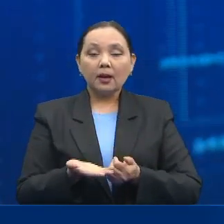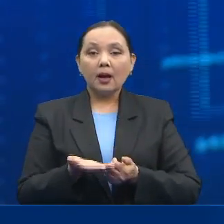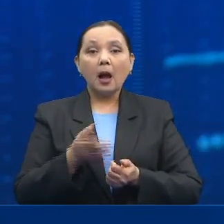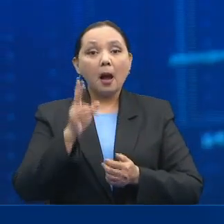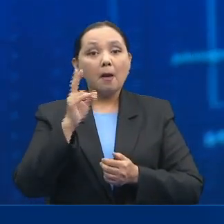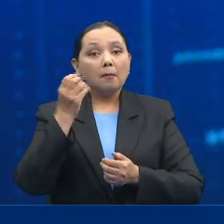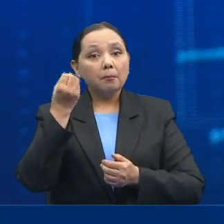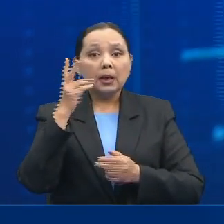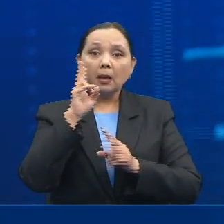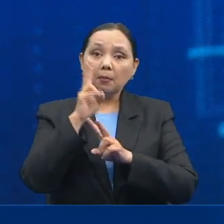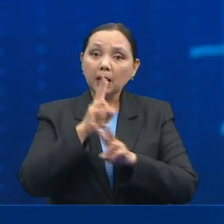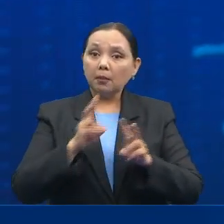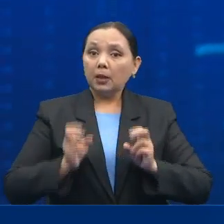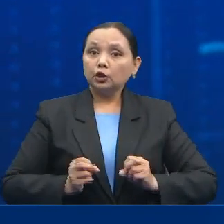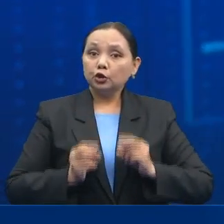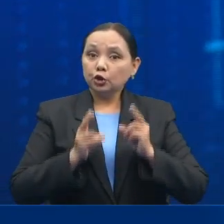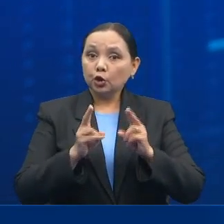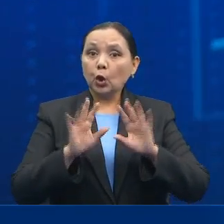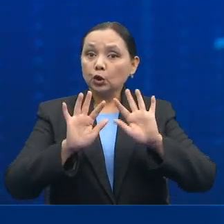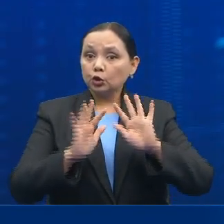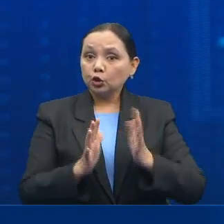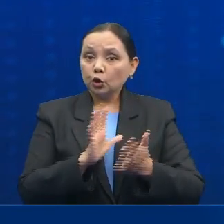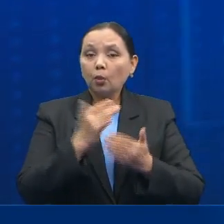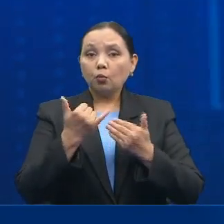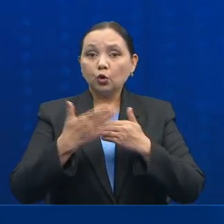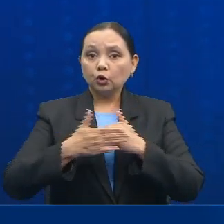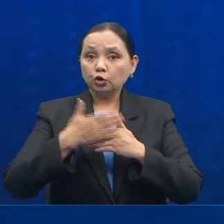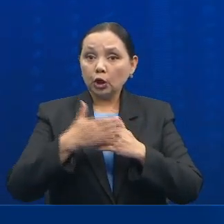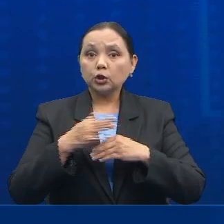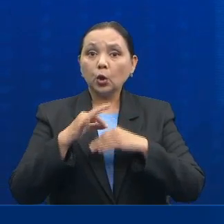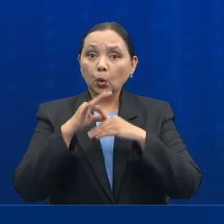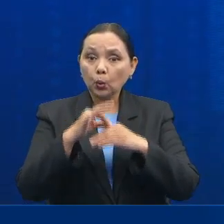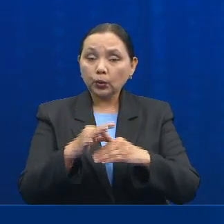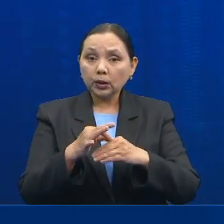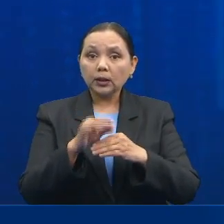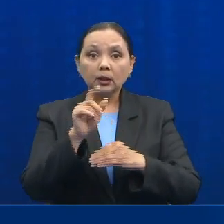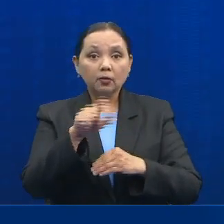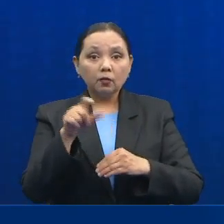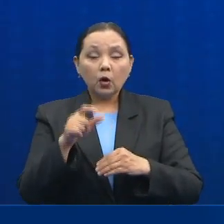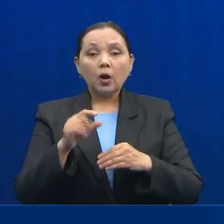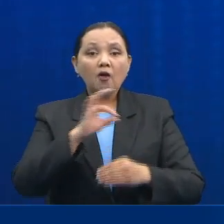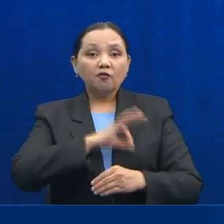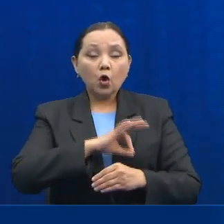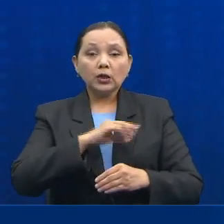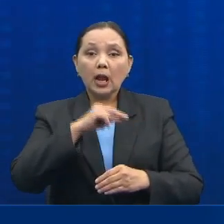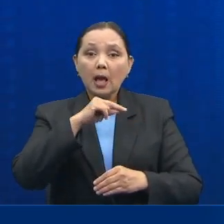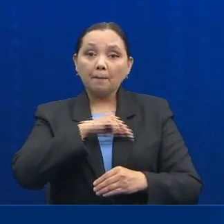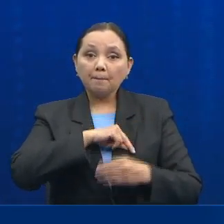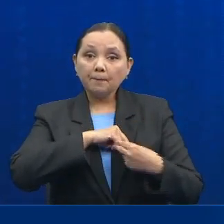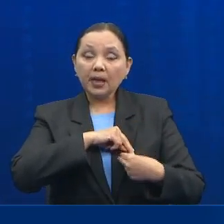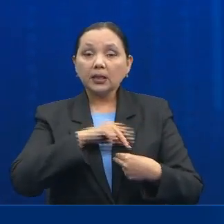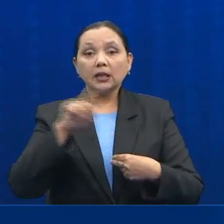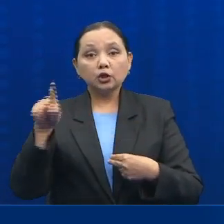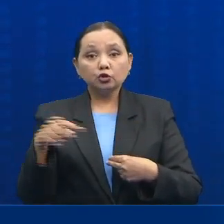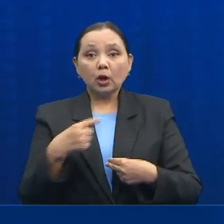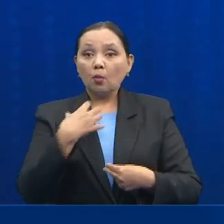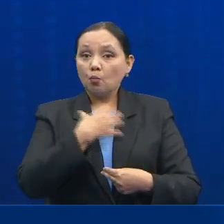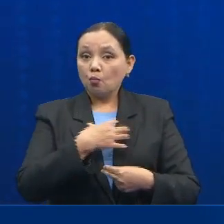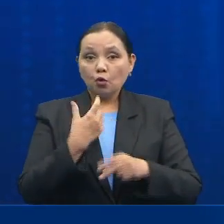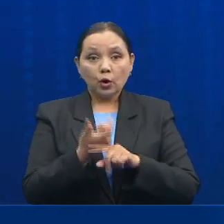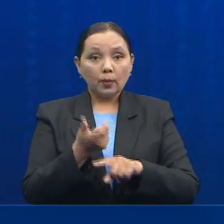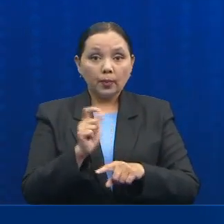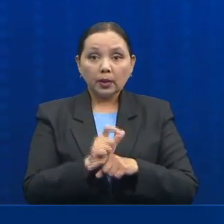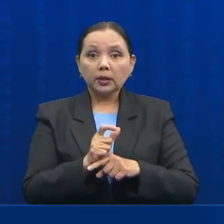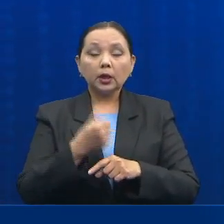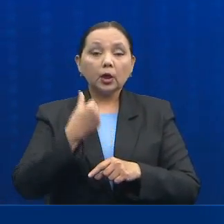Bo'lib bilmay jinoyat sodir etib, bugungi kunda jazo muddatini o'tayotgan fuqarolarni foydali mehnatga jalb etilishi muhim ahamiyatga ega.